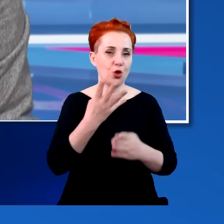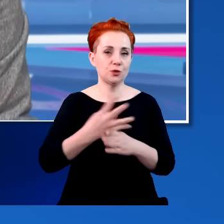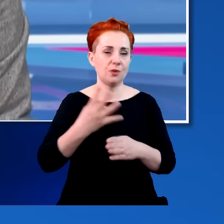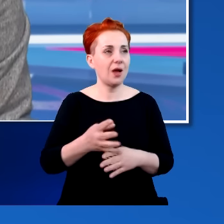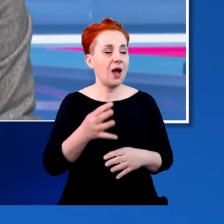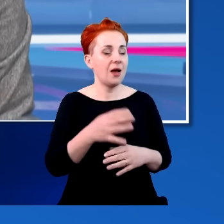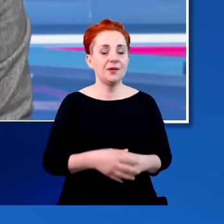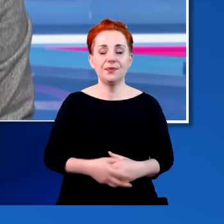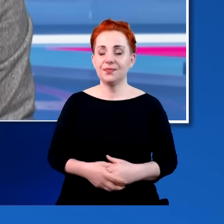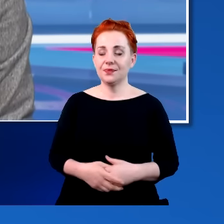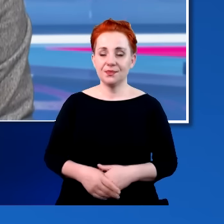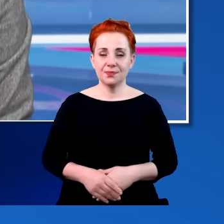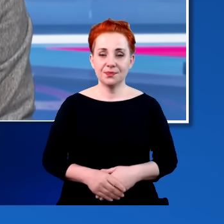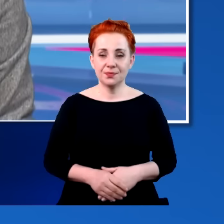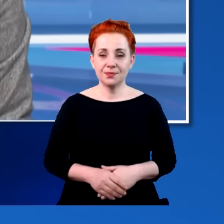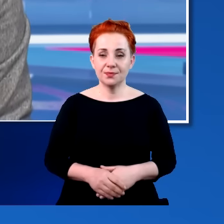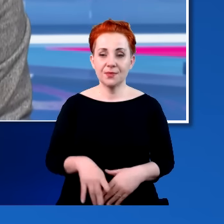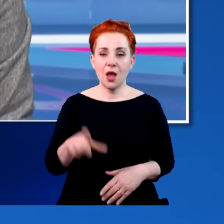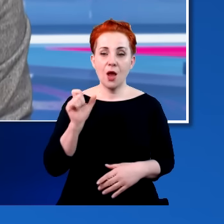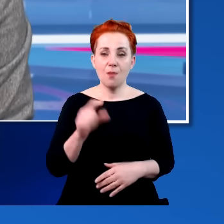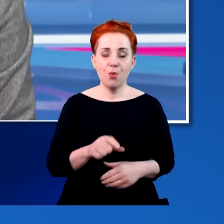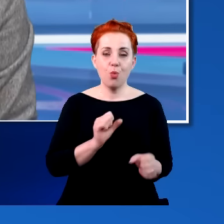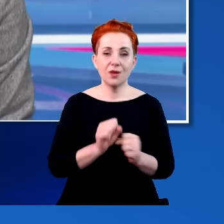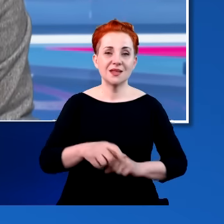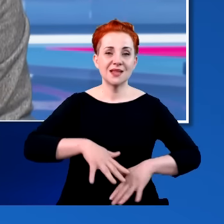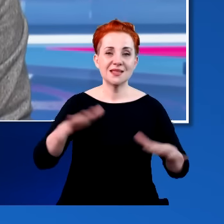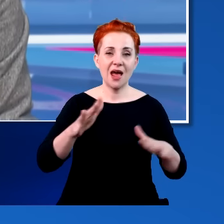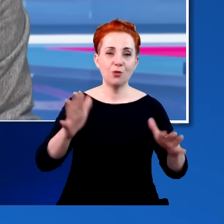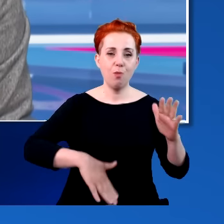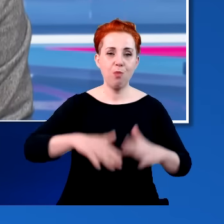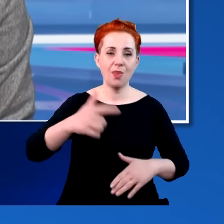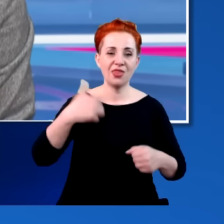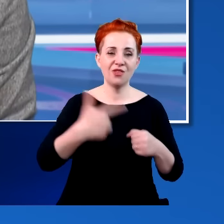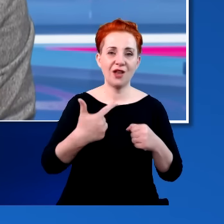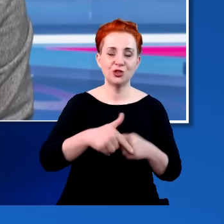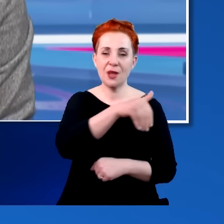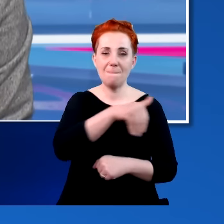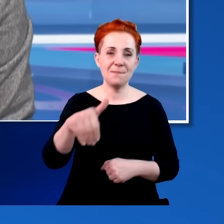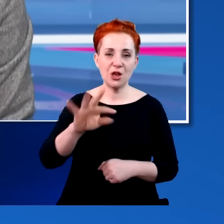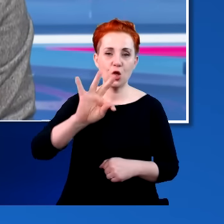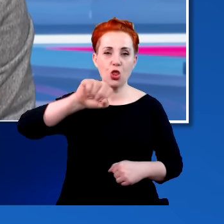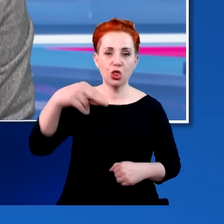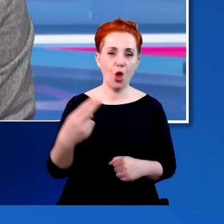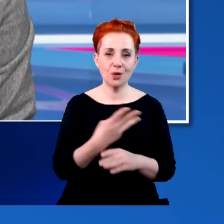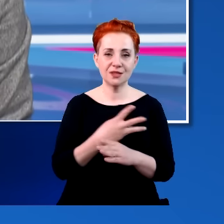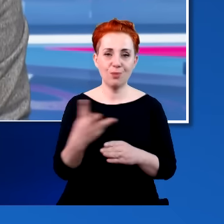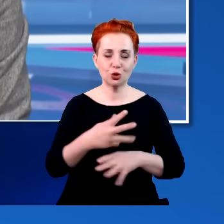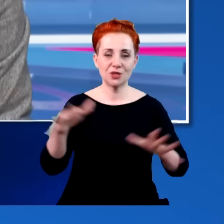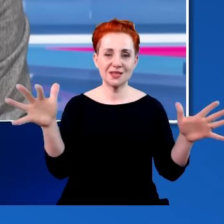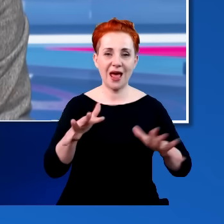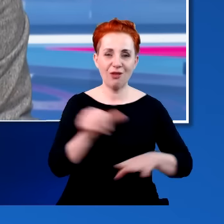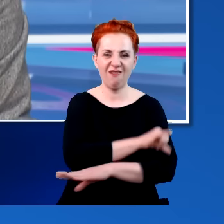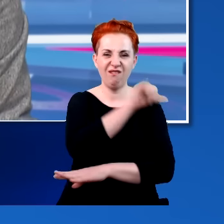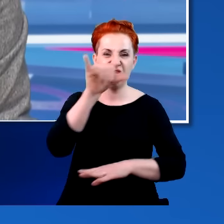pośle, mamy nadwyżkę ponad 20 milionów ton zboża w